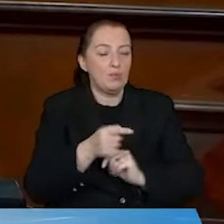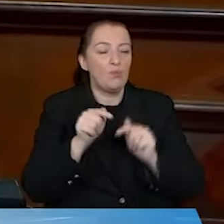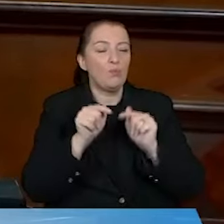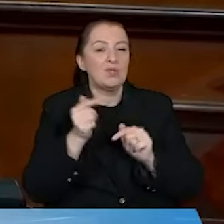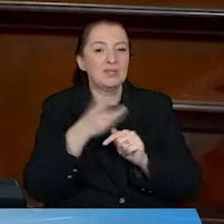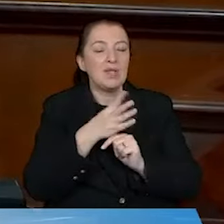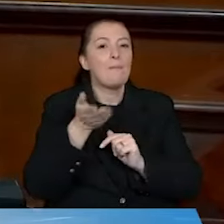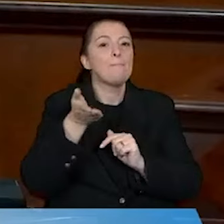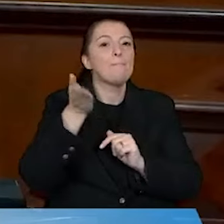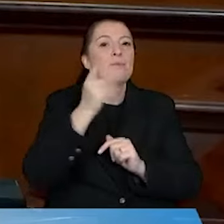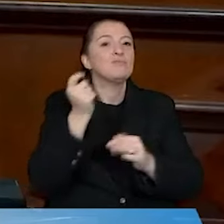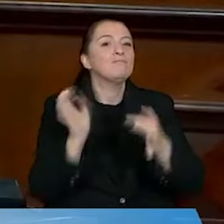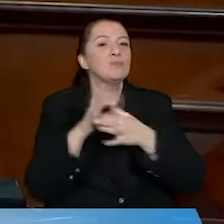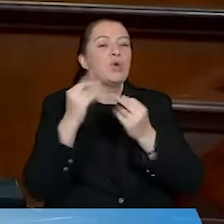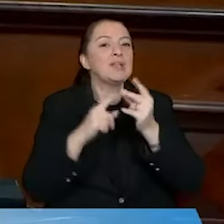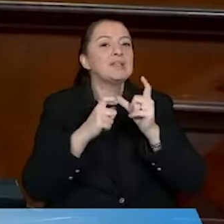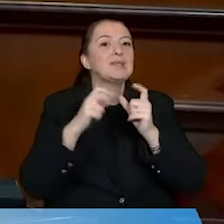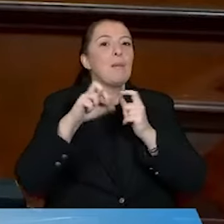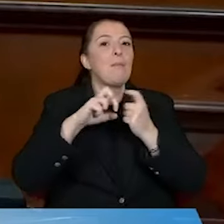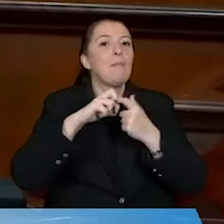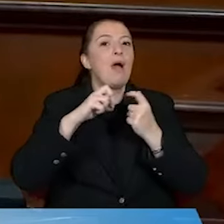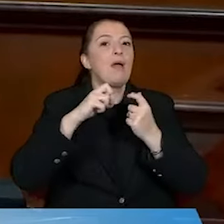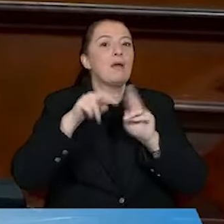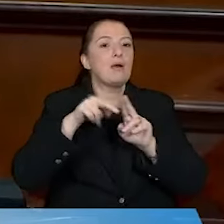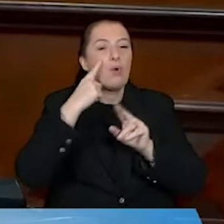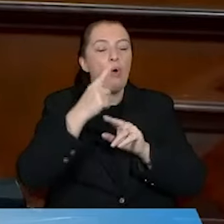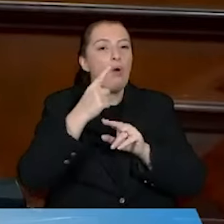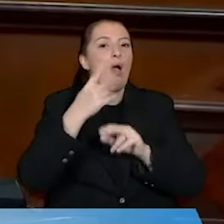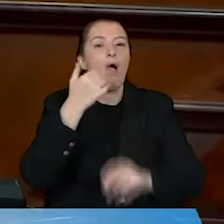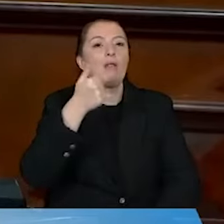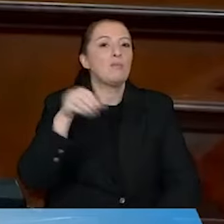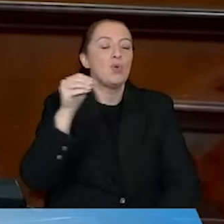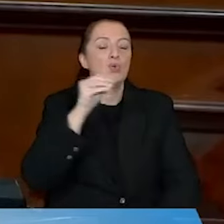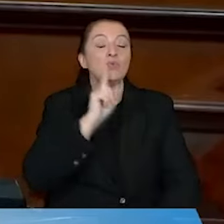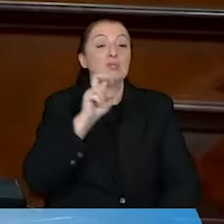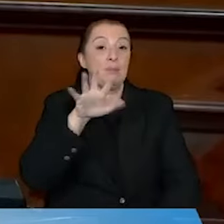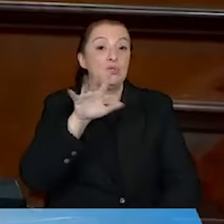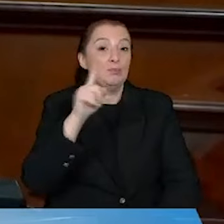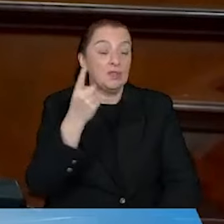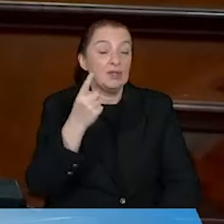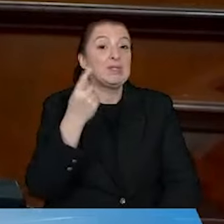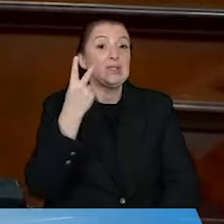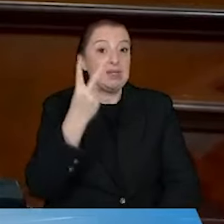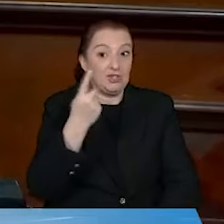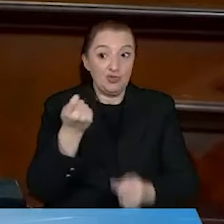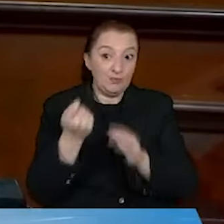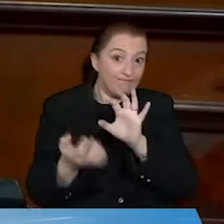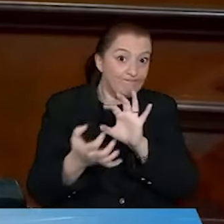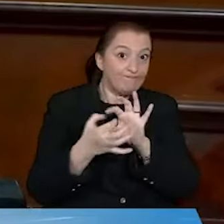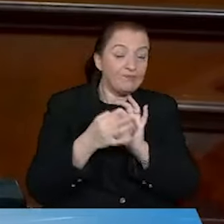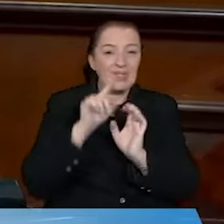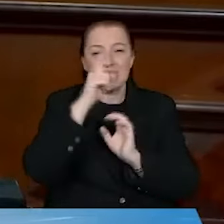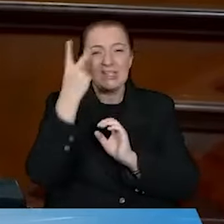rakam bir başka iştirak olan İsfalt'ta ne kadar biliyor musunuz? 6.185.000 lira. Yani iki tane iştirak,